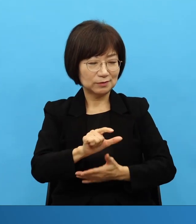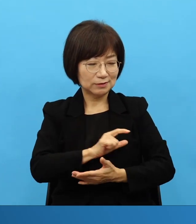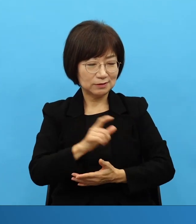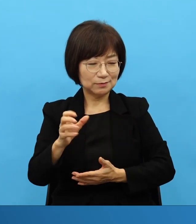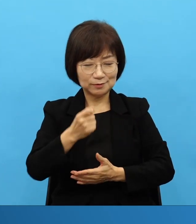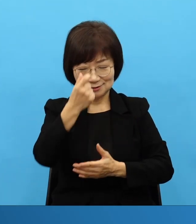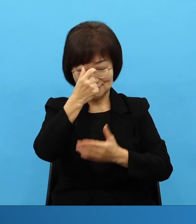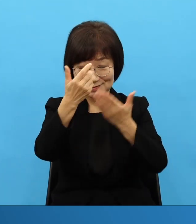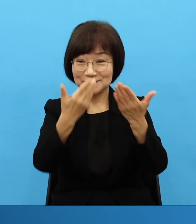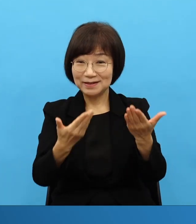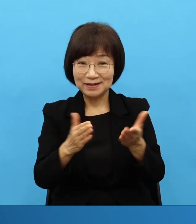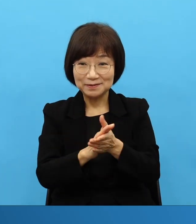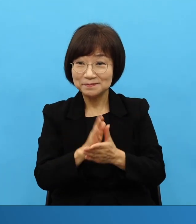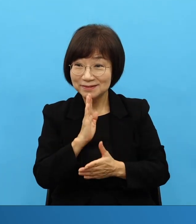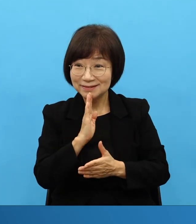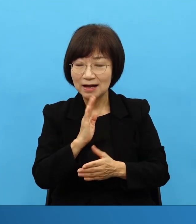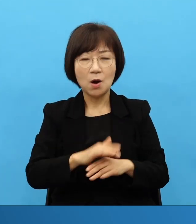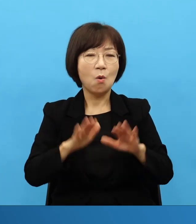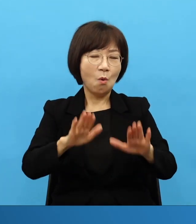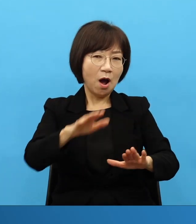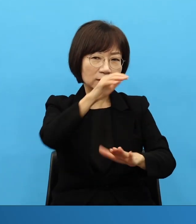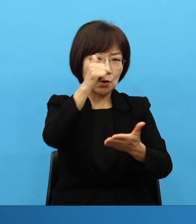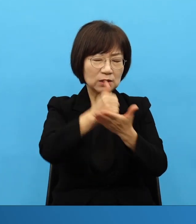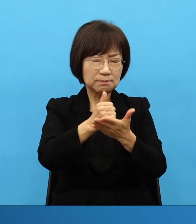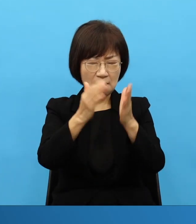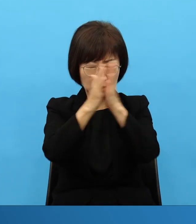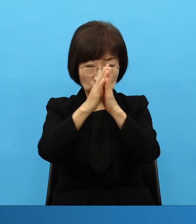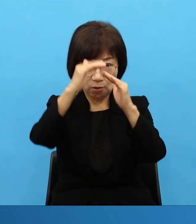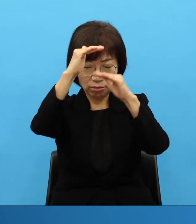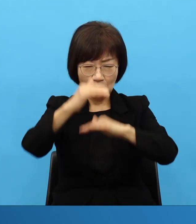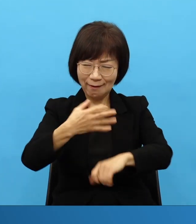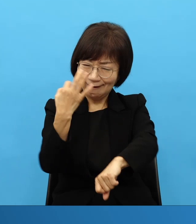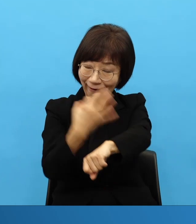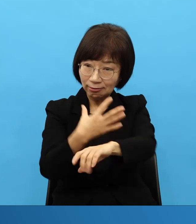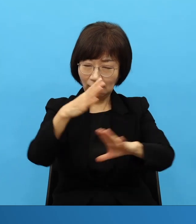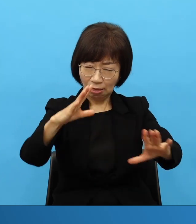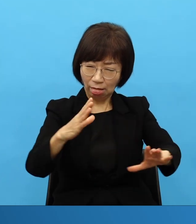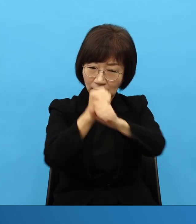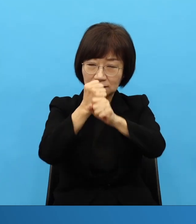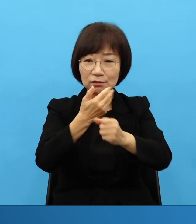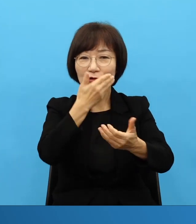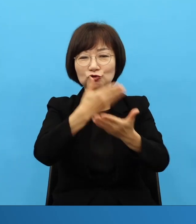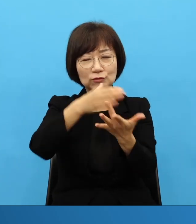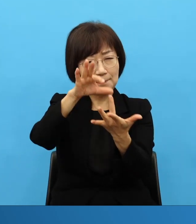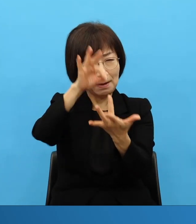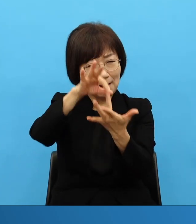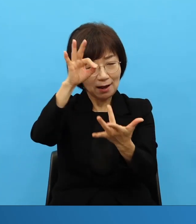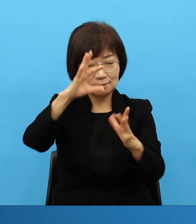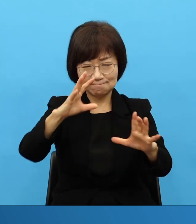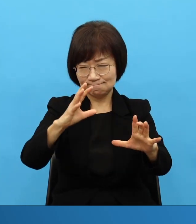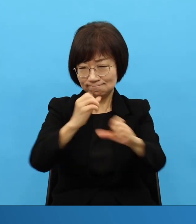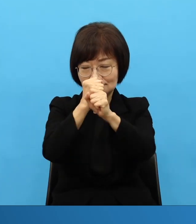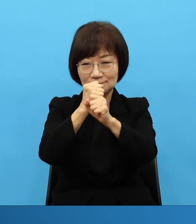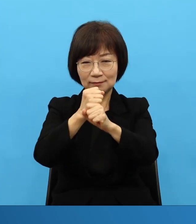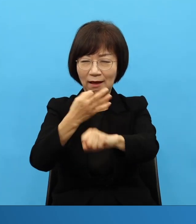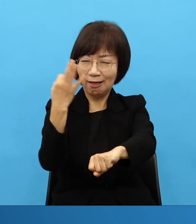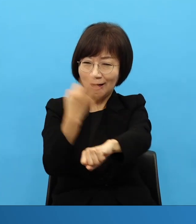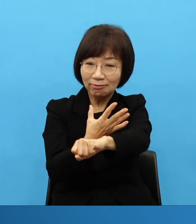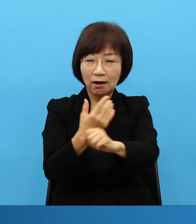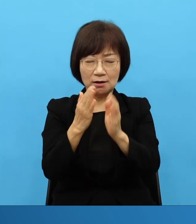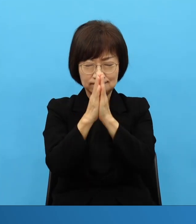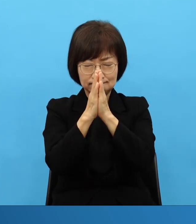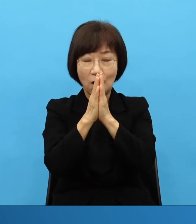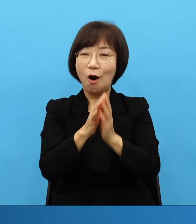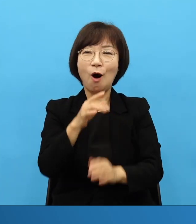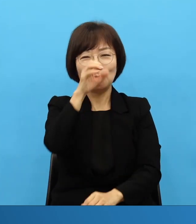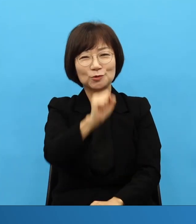오늘 장로님 너무 기도 짧게 멋있게 해서 그래요. And so today's elder, you gave such a 핵심만 classy, 딱. short prayer, just with the key points. 어떤 분은 뭐